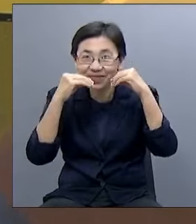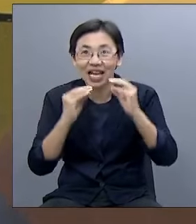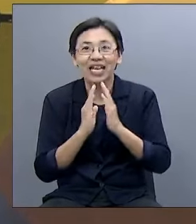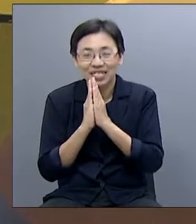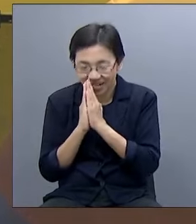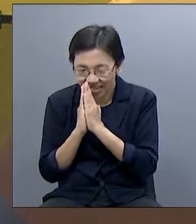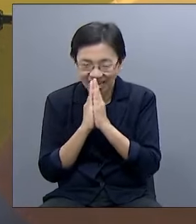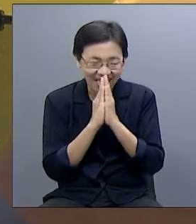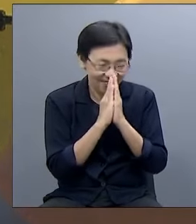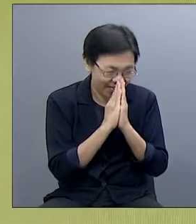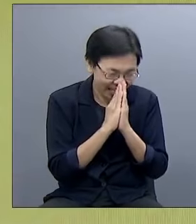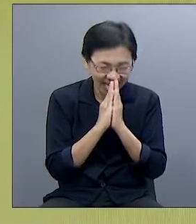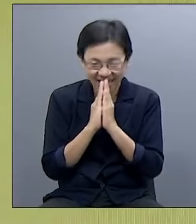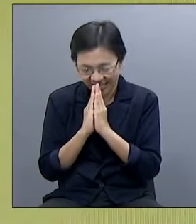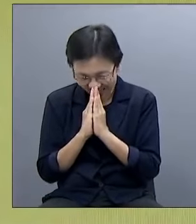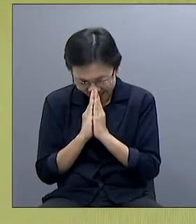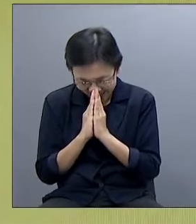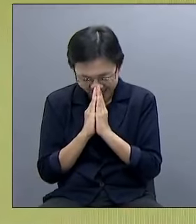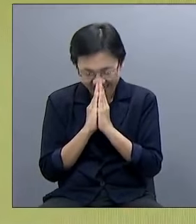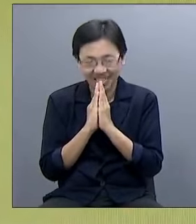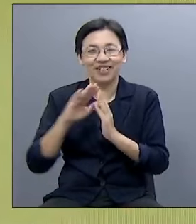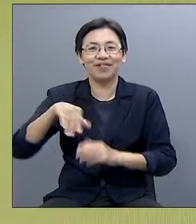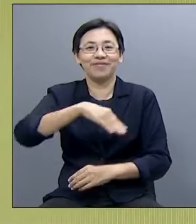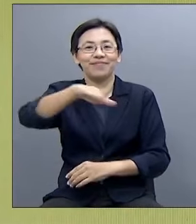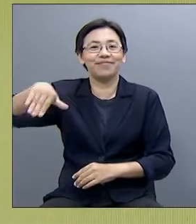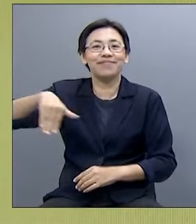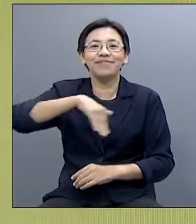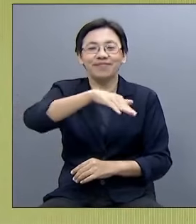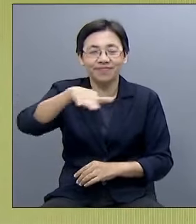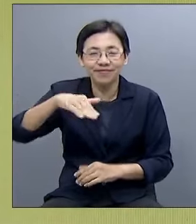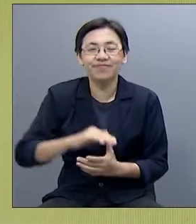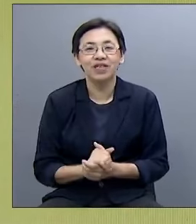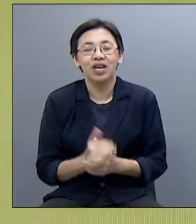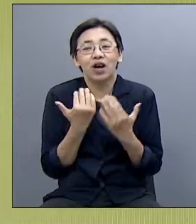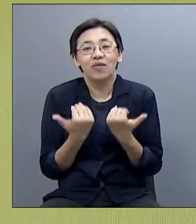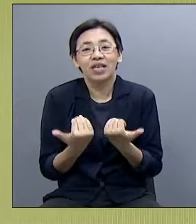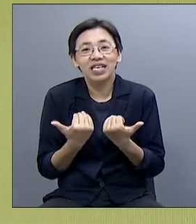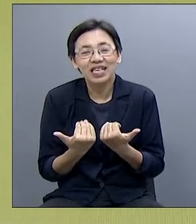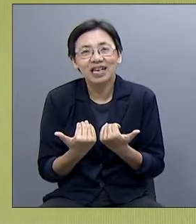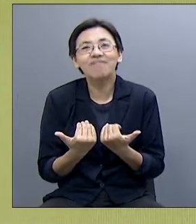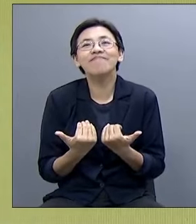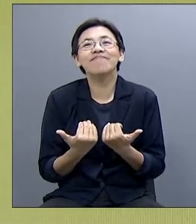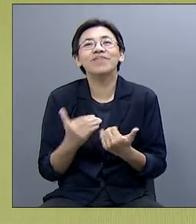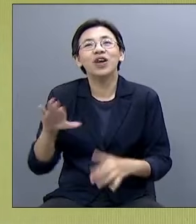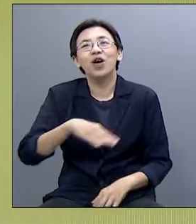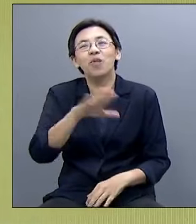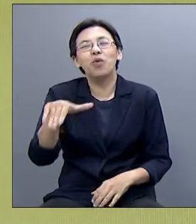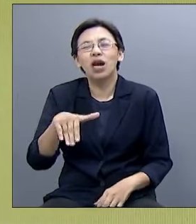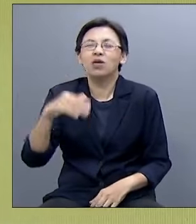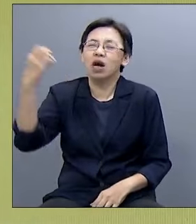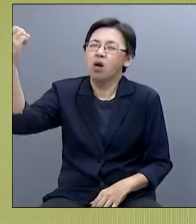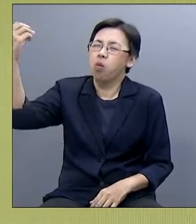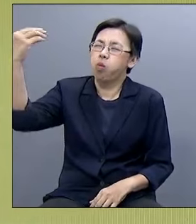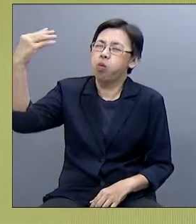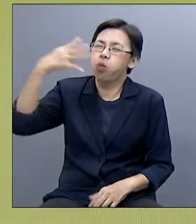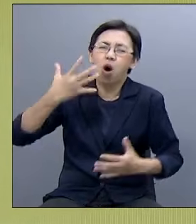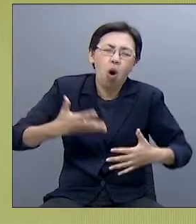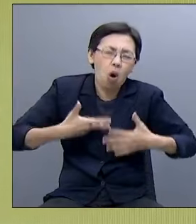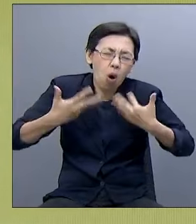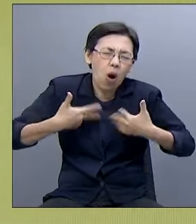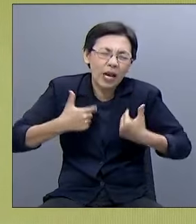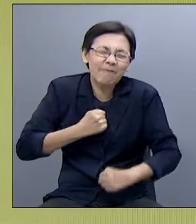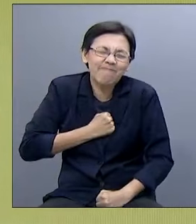ดีค่ะ สวัสดีน้องพรีนะคะและสวัสดีคุณผู้ชมด้วยในวันที่เรานั้นยังคงสู้กับอากาศร้อนต่อไปถามว่